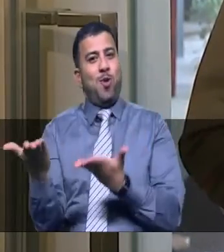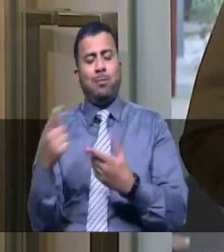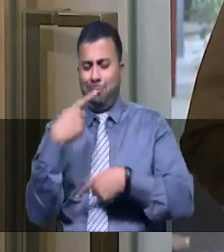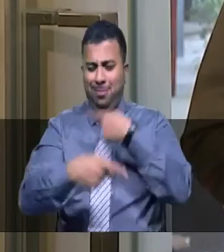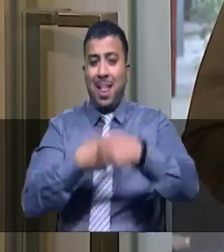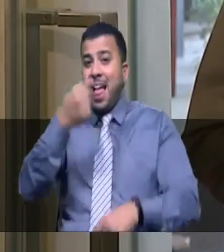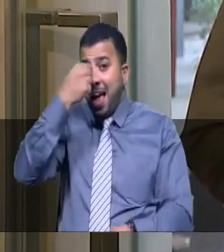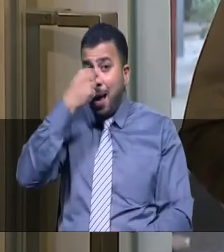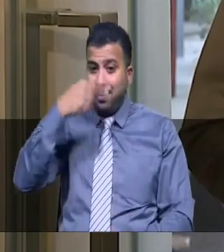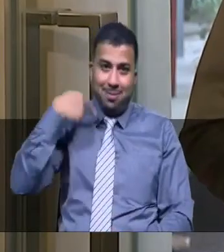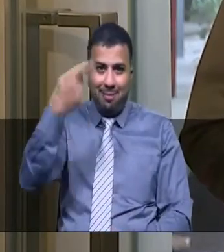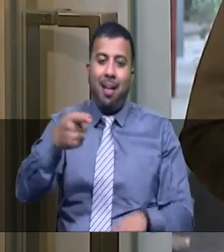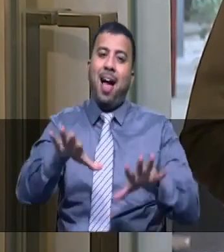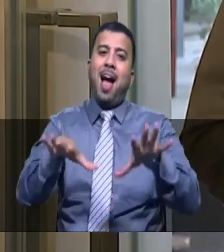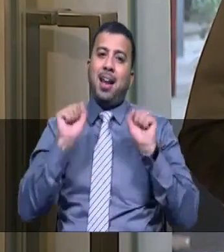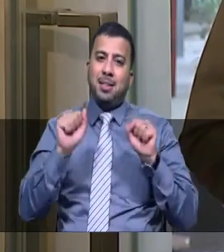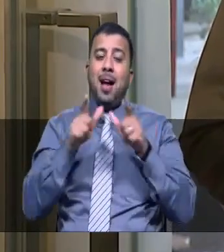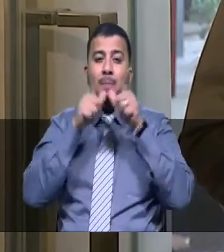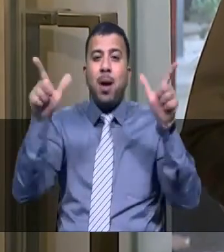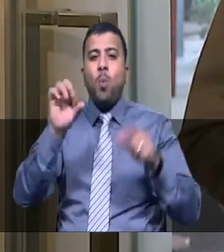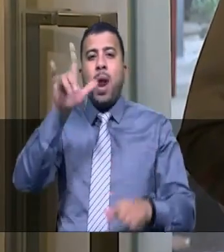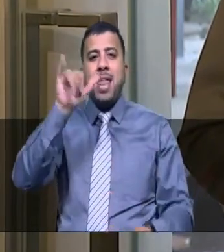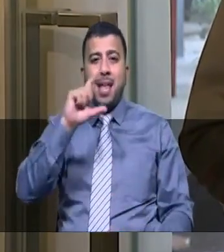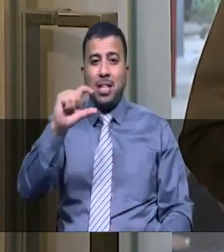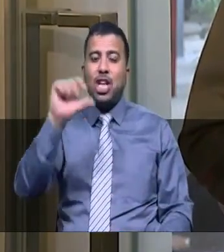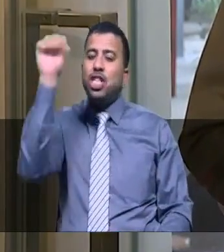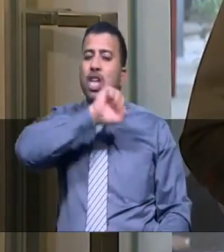لغاية يوم الخميس المقبل. لأخبار الدار ولد عارف الشارقة.